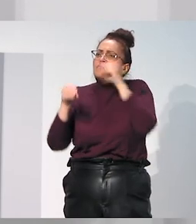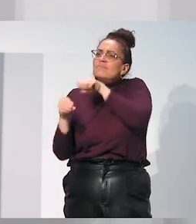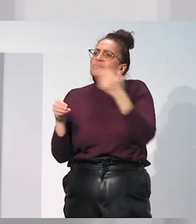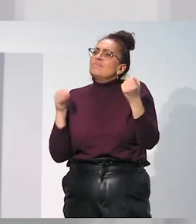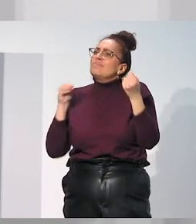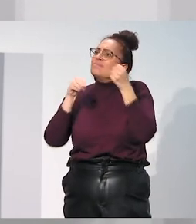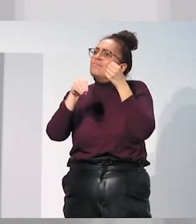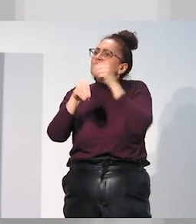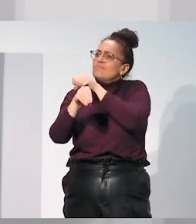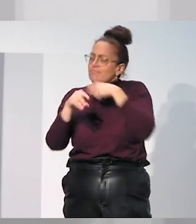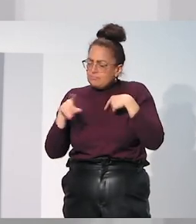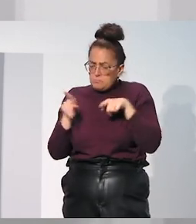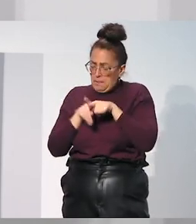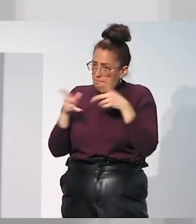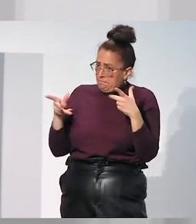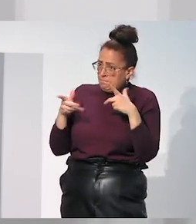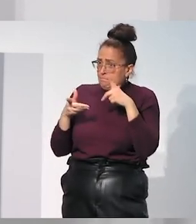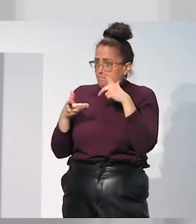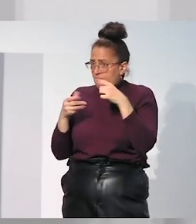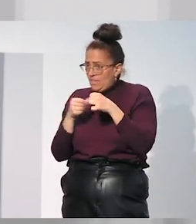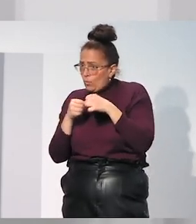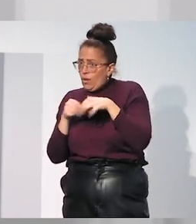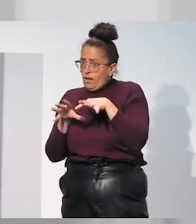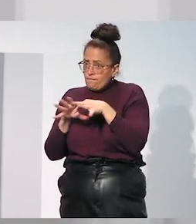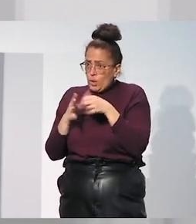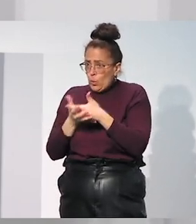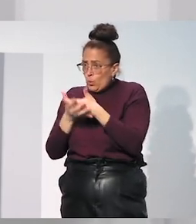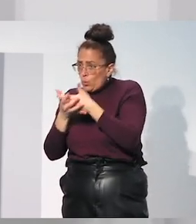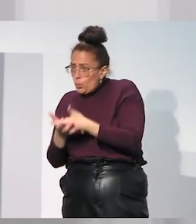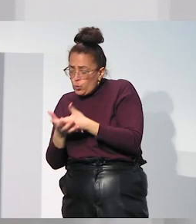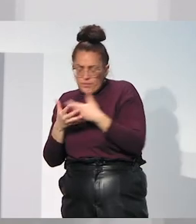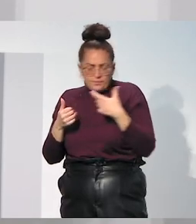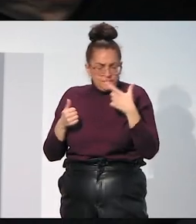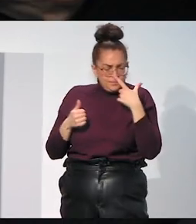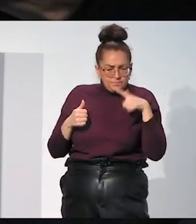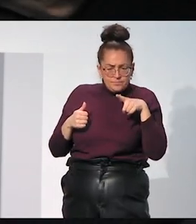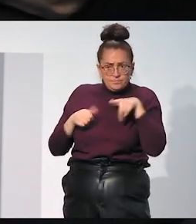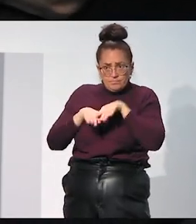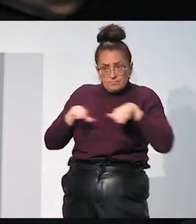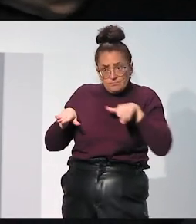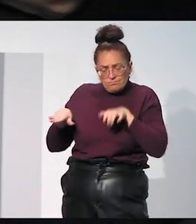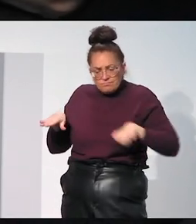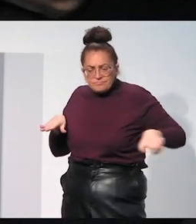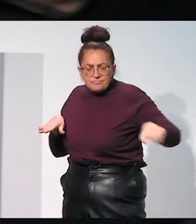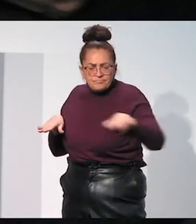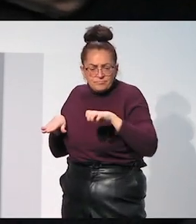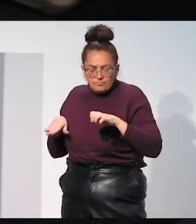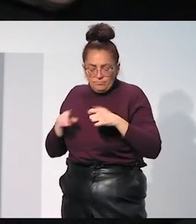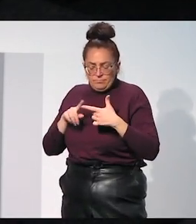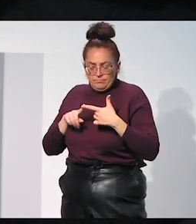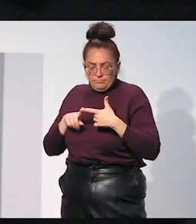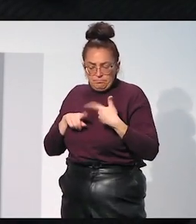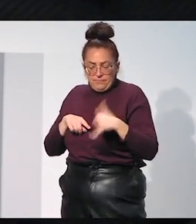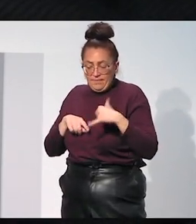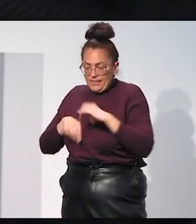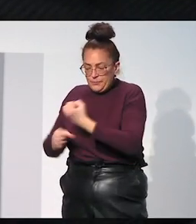Elle redonne un coup d'éponge à la table avant de se mettre à repasser. Il faudrait aussi balayer le lino, mais elle n'a